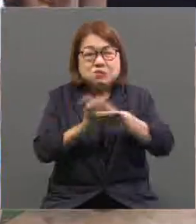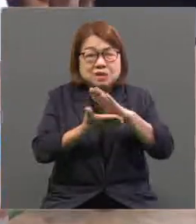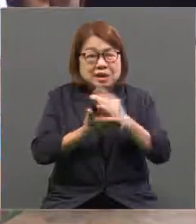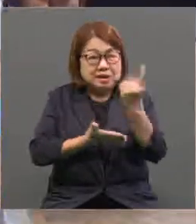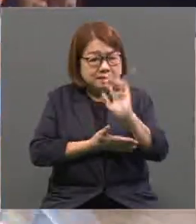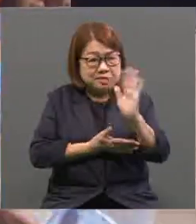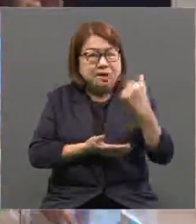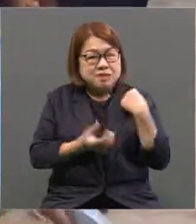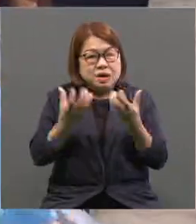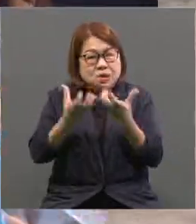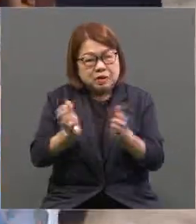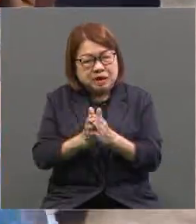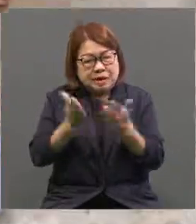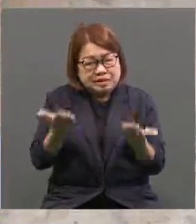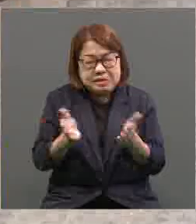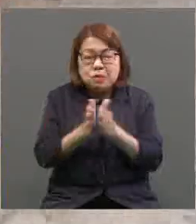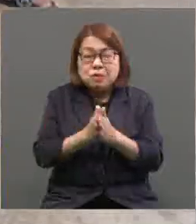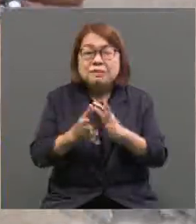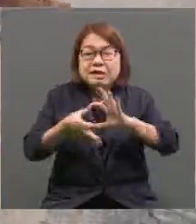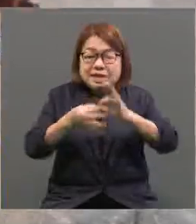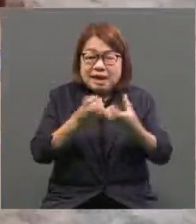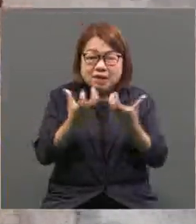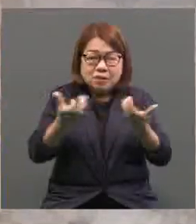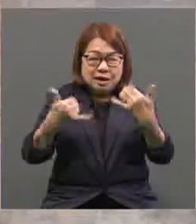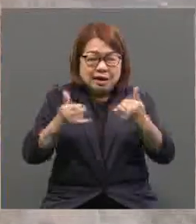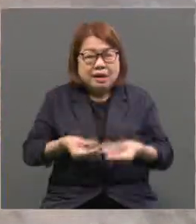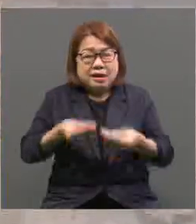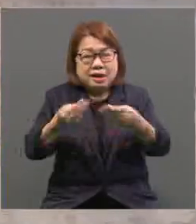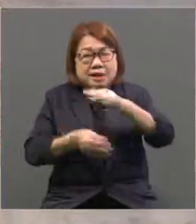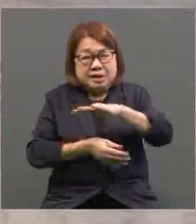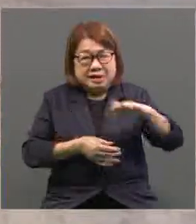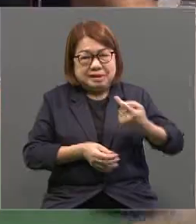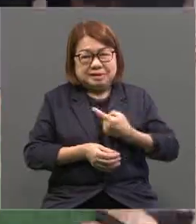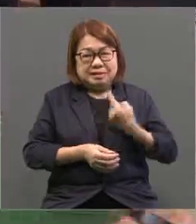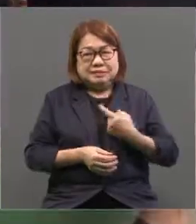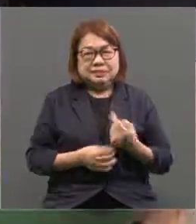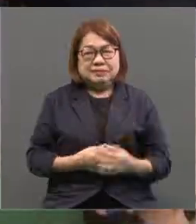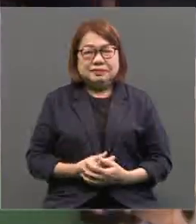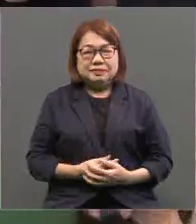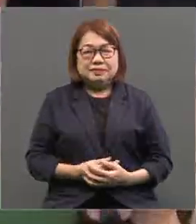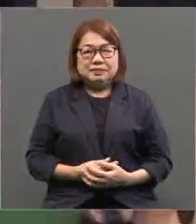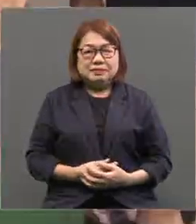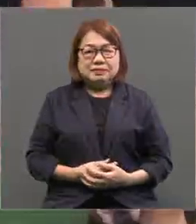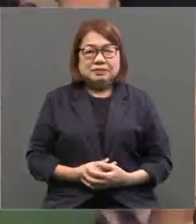เอาอุปกรณ์การเรียนแล้วก็อุปกรณ์กีฬามาแจกให้น้องๆหนูๆได้ดีใจกันด้วยนะครับ